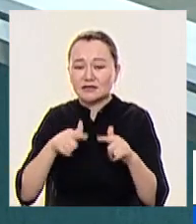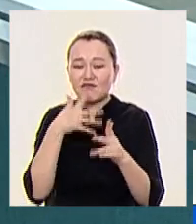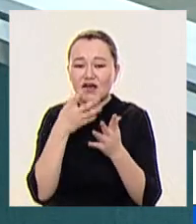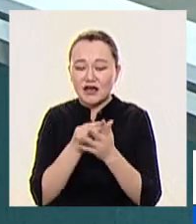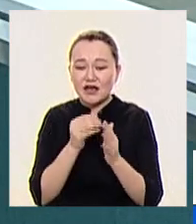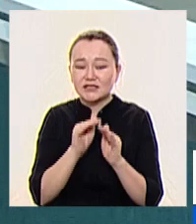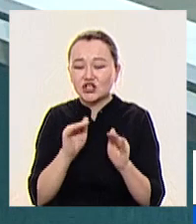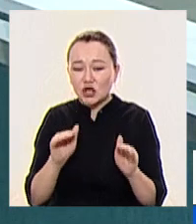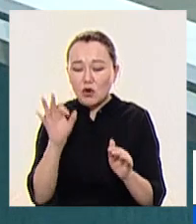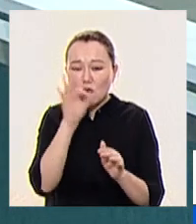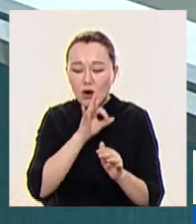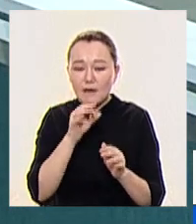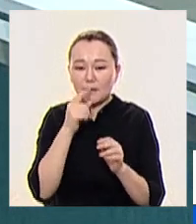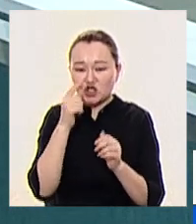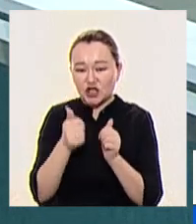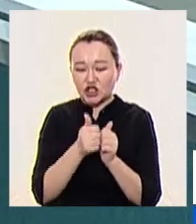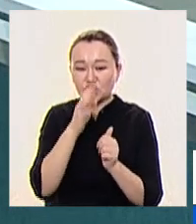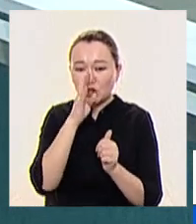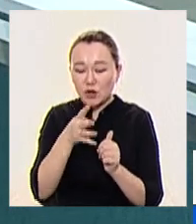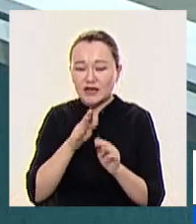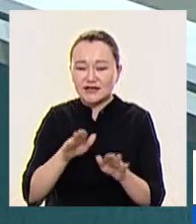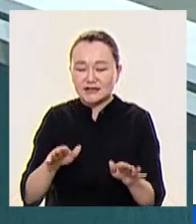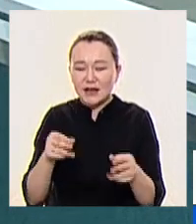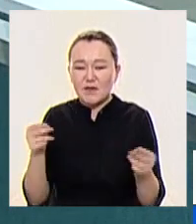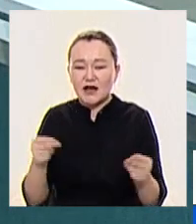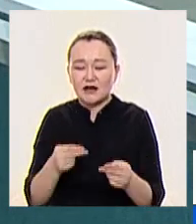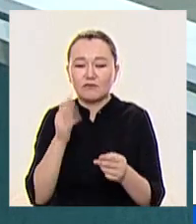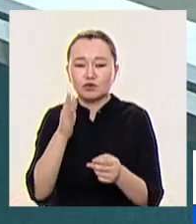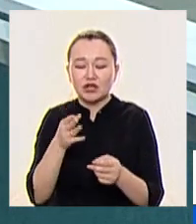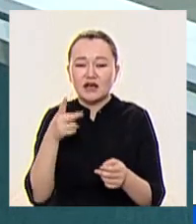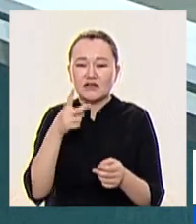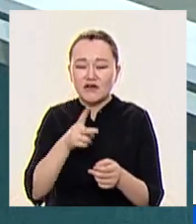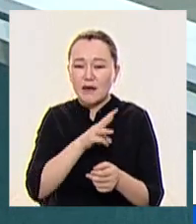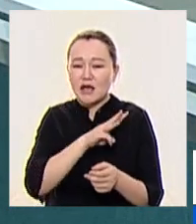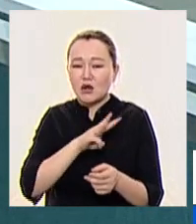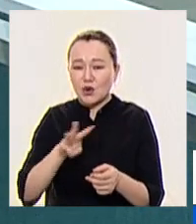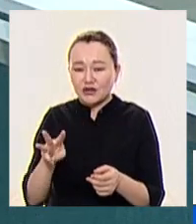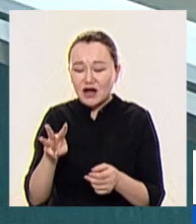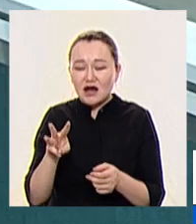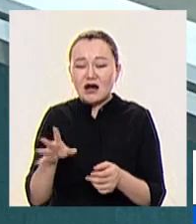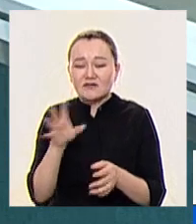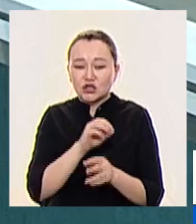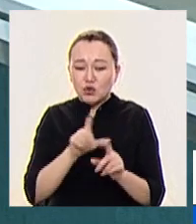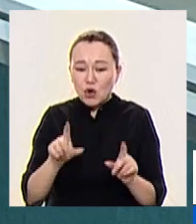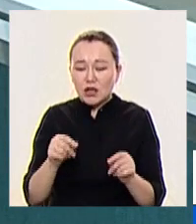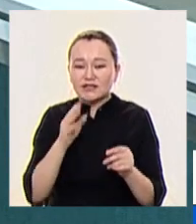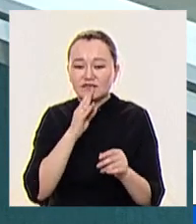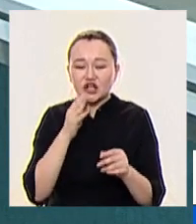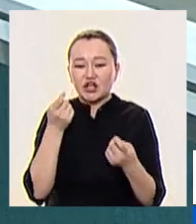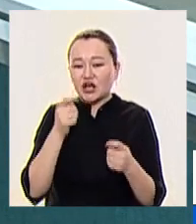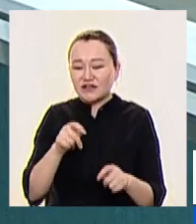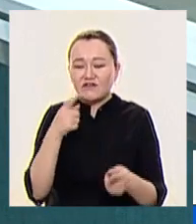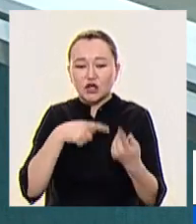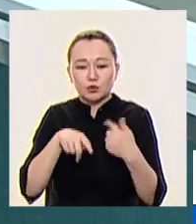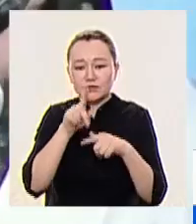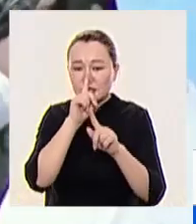Children, в ближайшие 4 года количество детских браков достигнет 2,5 миллионов. В школу эти девочки уже никогда не